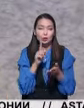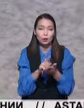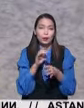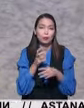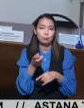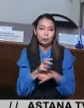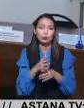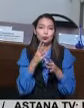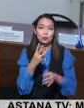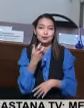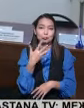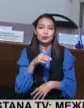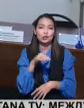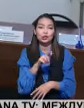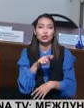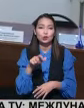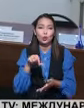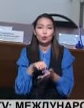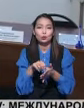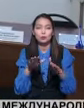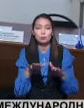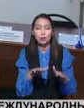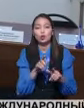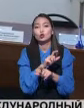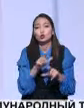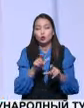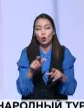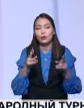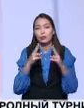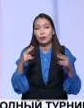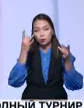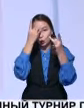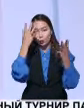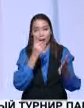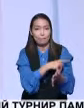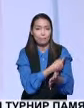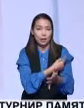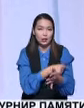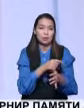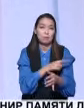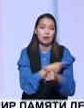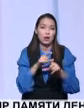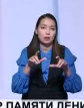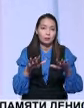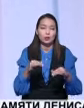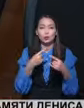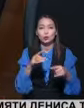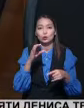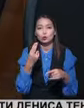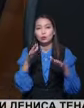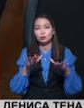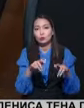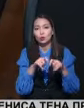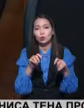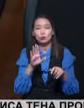более 350 тысяч человек. Участки, расположенные в местных школах, дворцах культуры, поликлиниках, больницах и других социальных объектах, откроются в